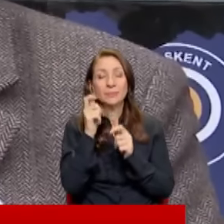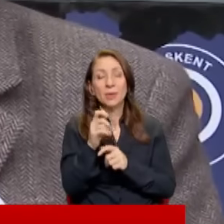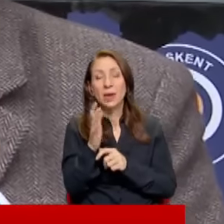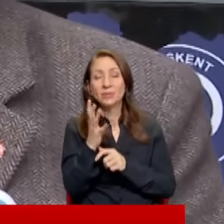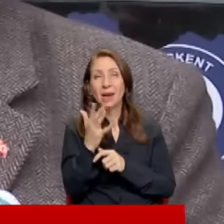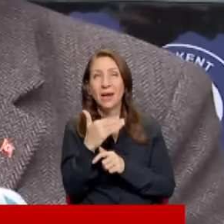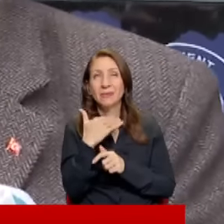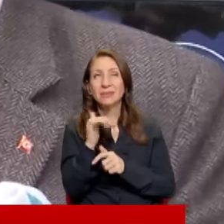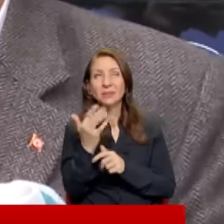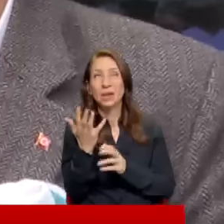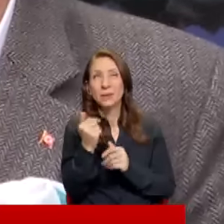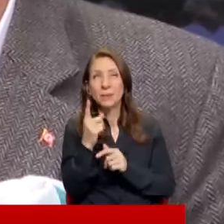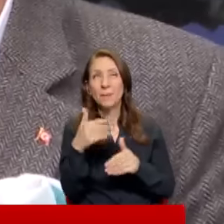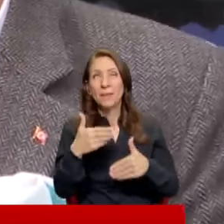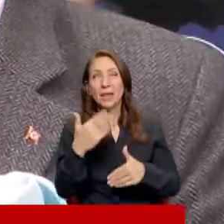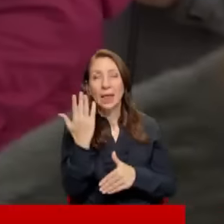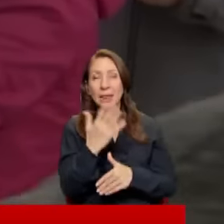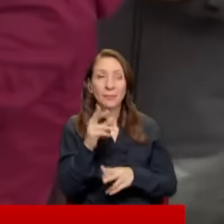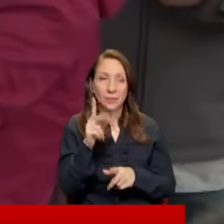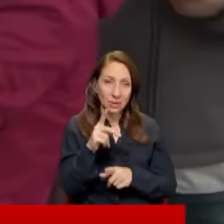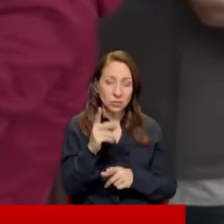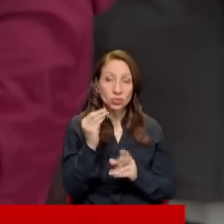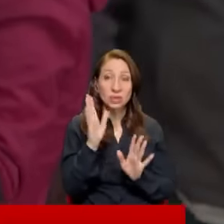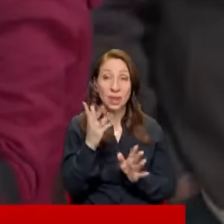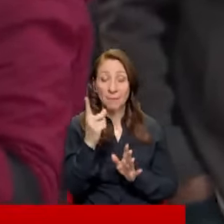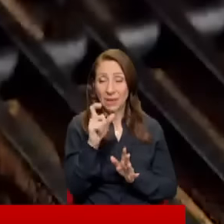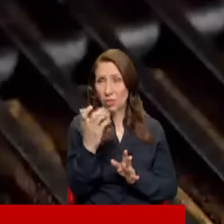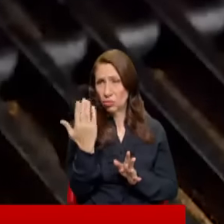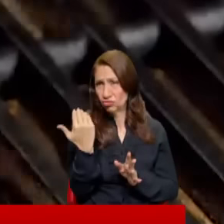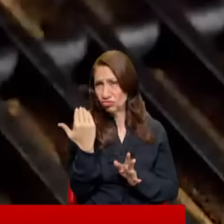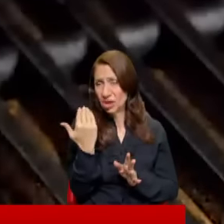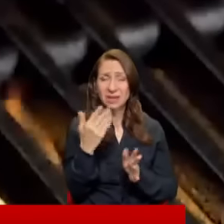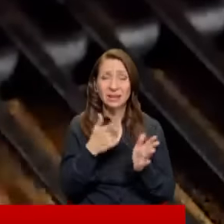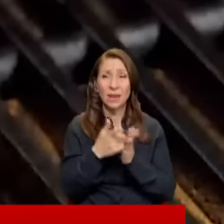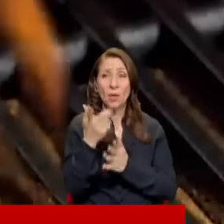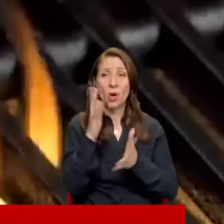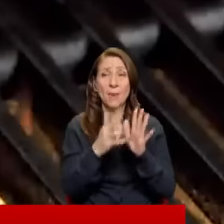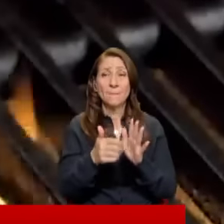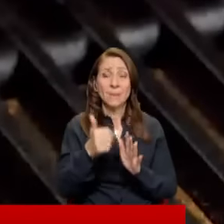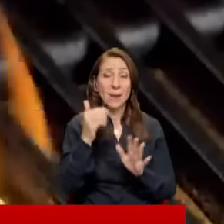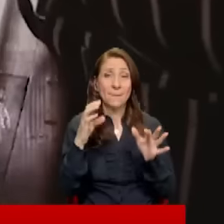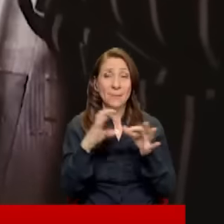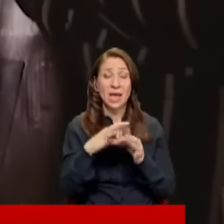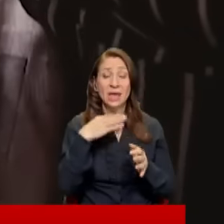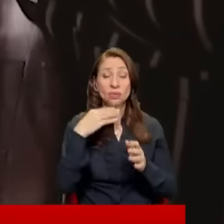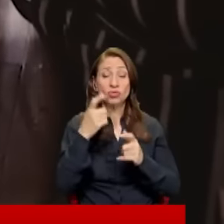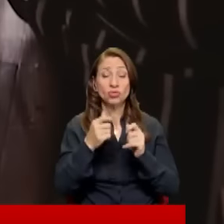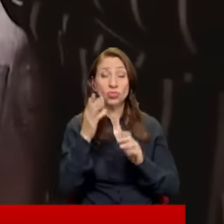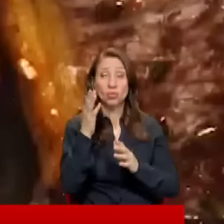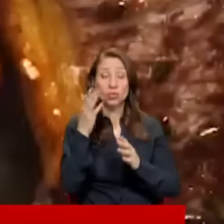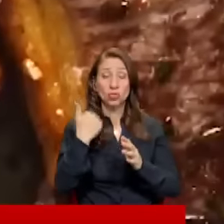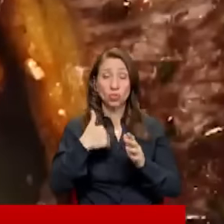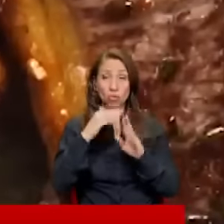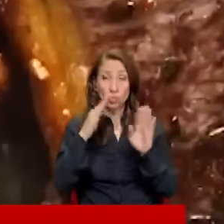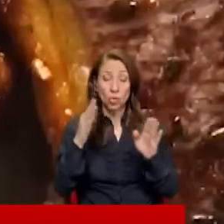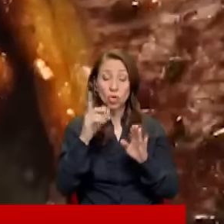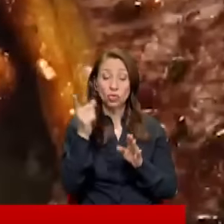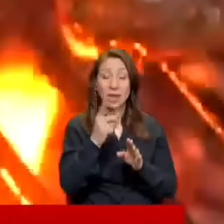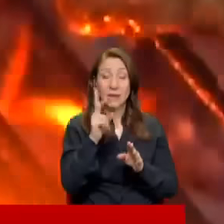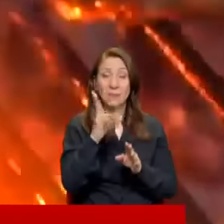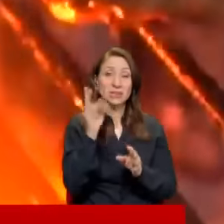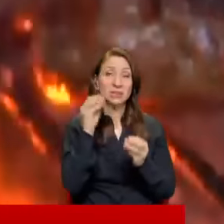Acaba ne zaman alırım da bir piknik yaparım diye çok değil daha bir ay önce Tarım ve Orman Bakanlığı'na bağlı Et ve Süt Kurumu fiyatlarına